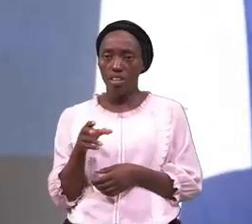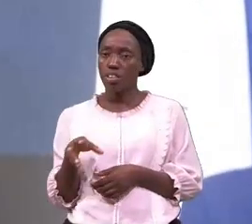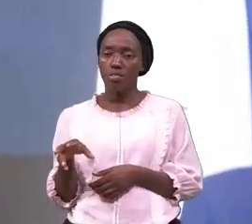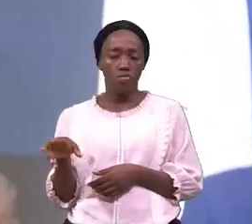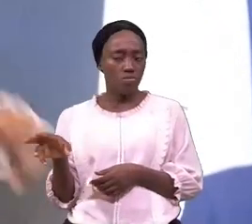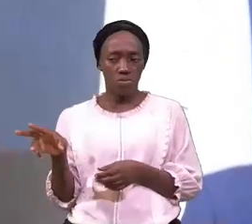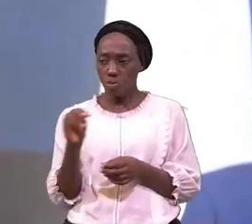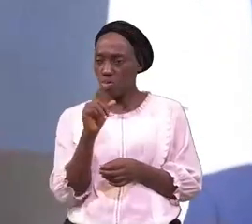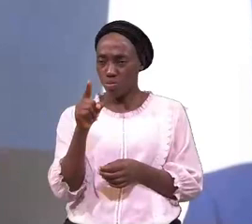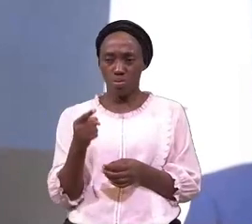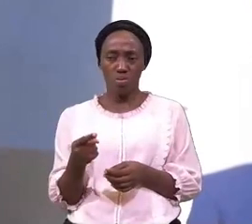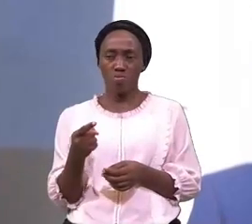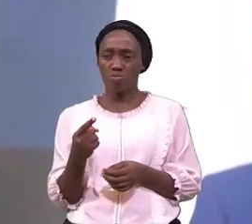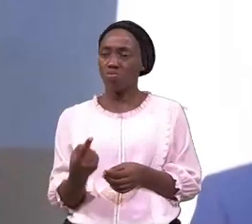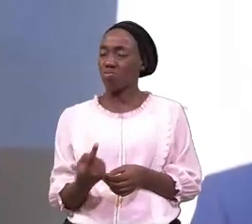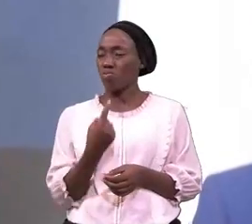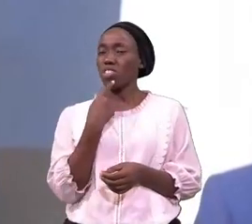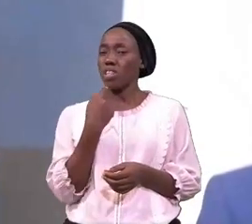Tu m'as honni en public.